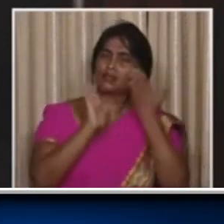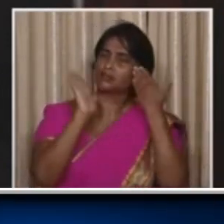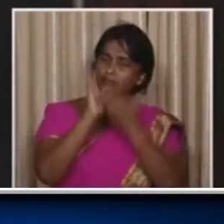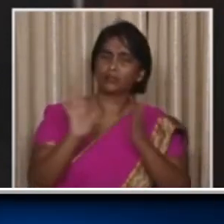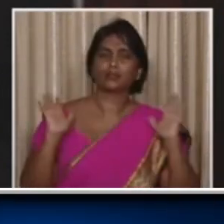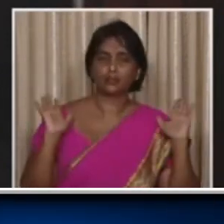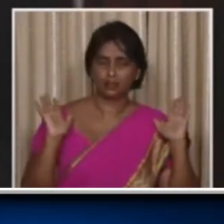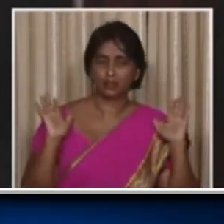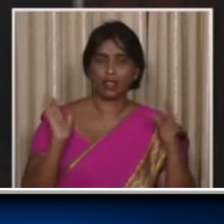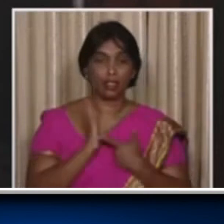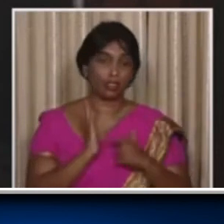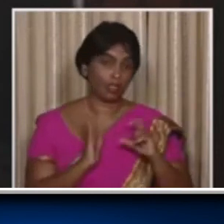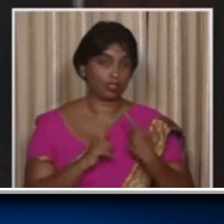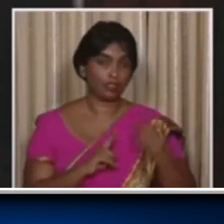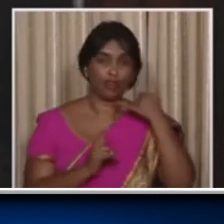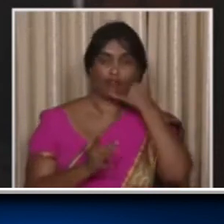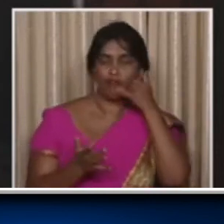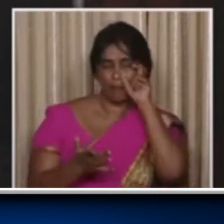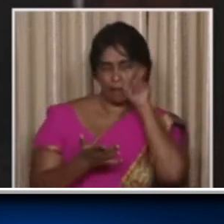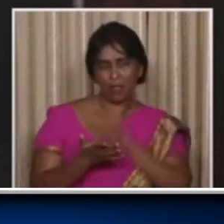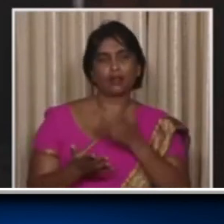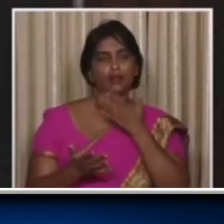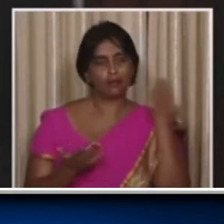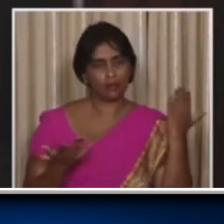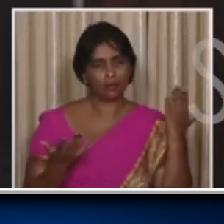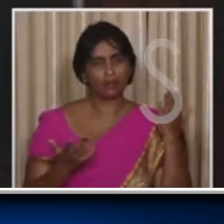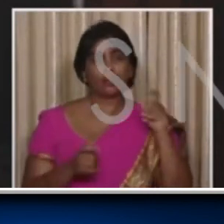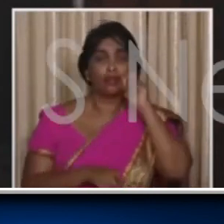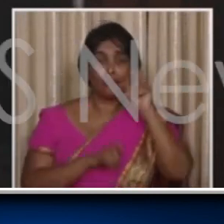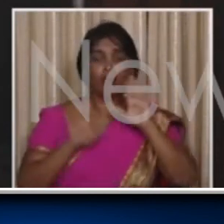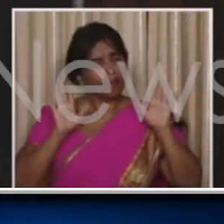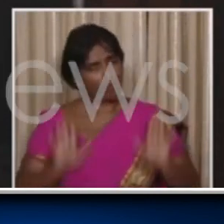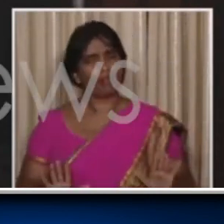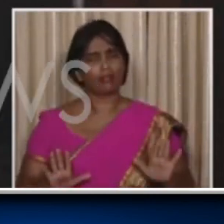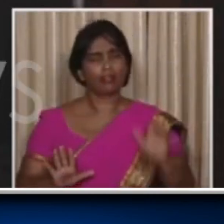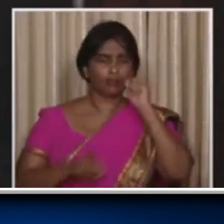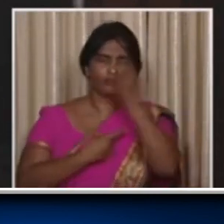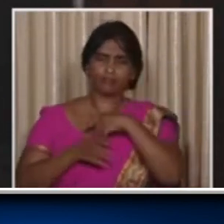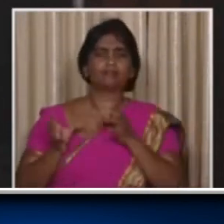කරයි තාක්ෂණයේ දියුණුවයි ෆෝන් එකෙන් බලන්න පුළුවන් ජනතාව ඉන්න ඕනේ එකම පැත්තක